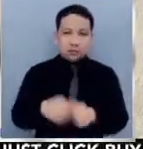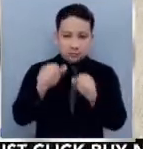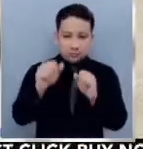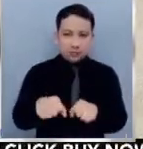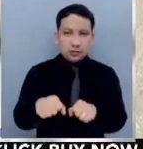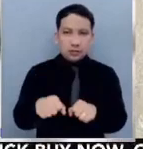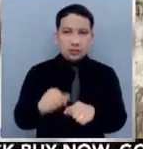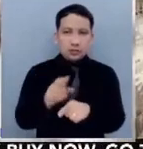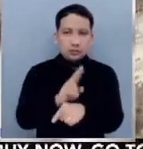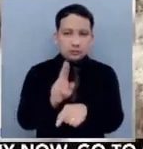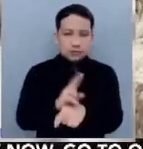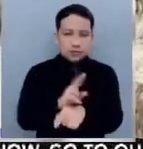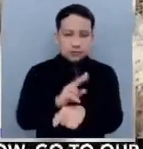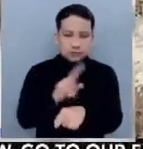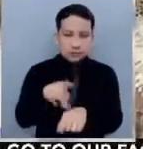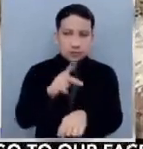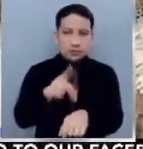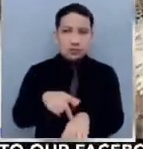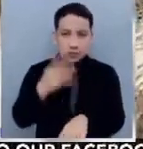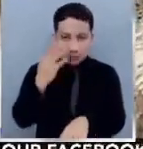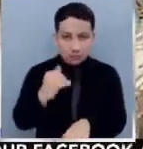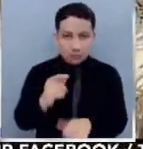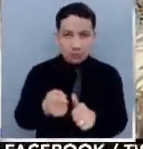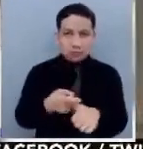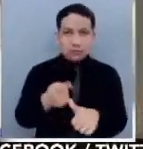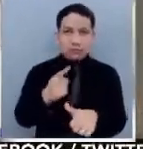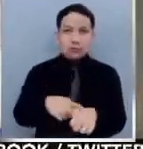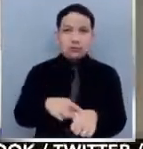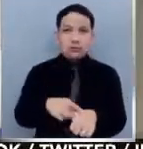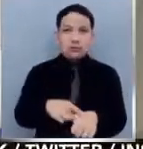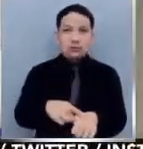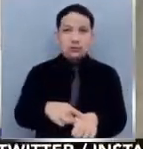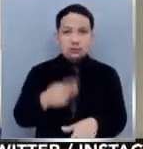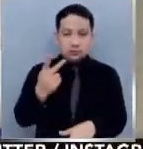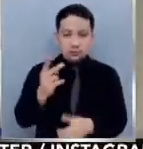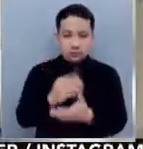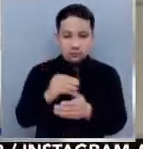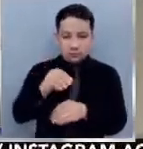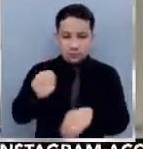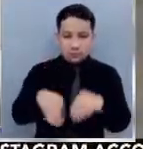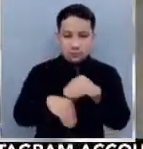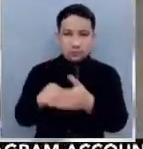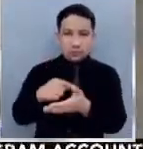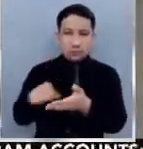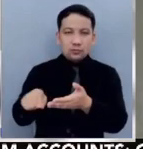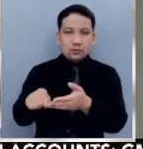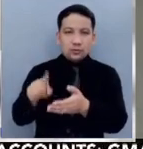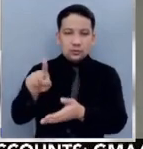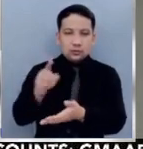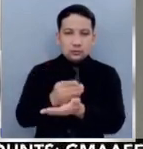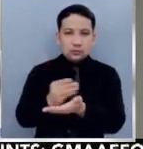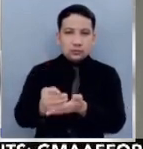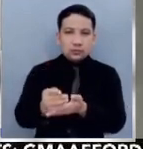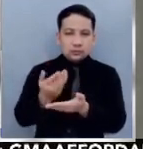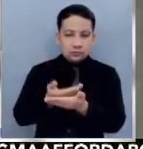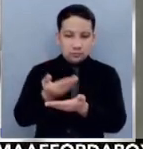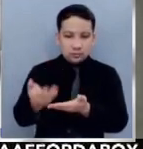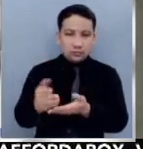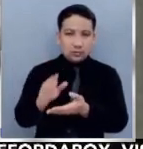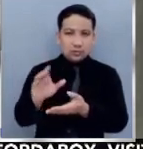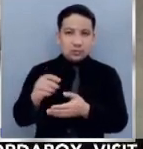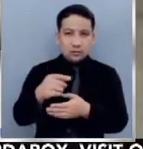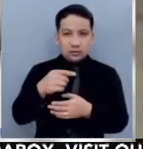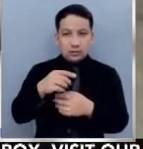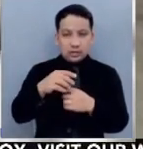ng Pilipinas bilang pang-offset sa 2 bilyong pisong down payment ng Pilipinas na sa bibilihin dapat na Russian